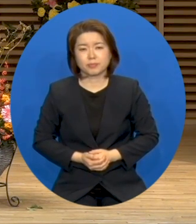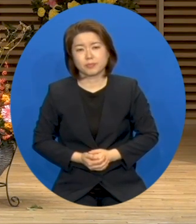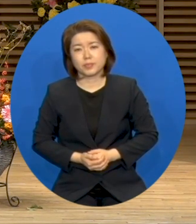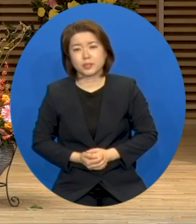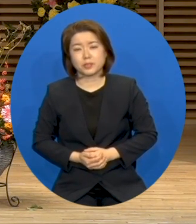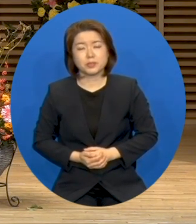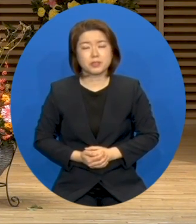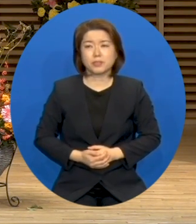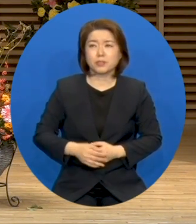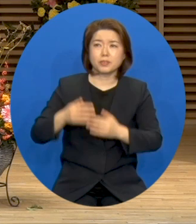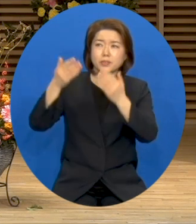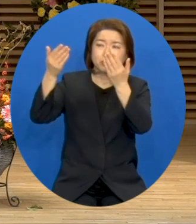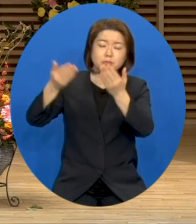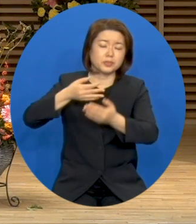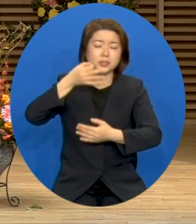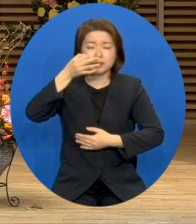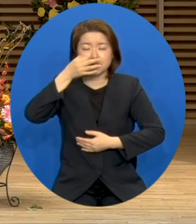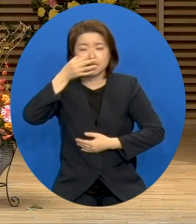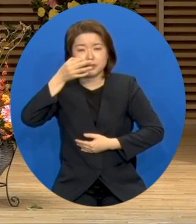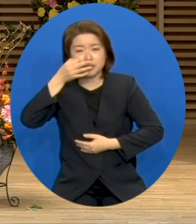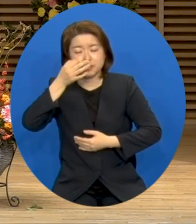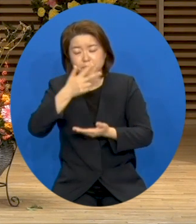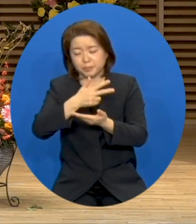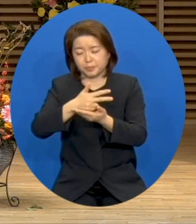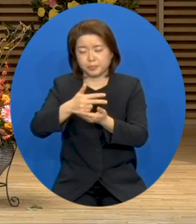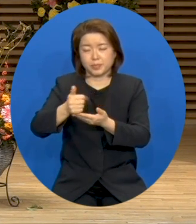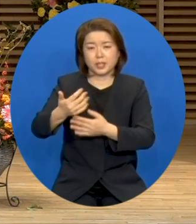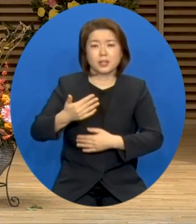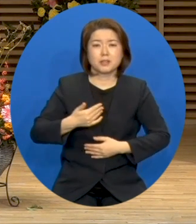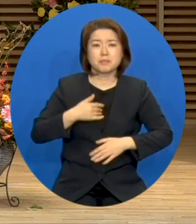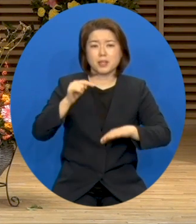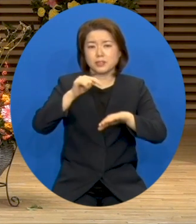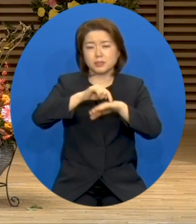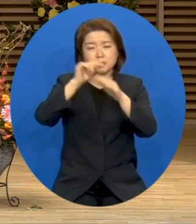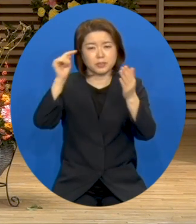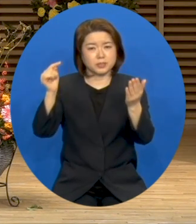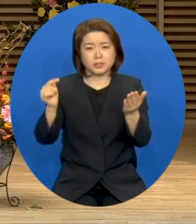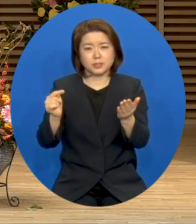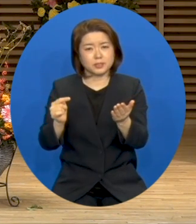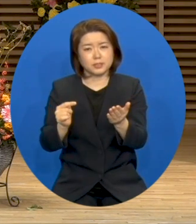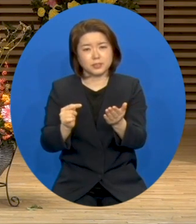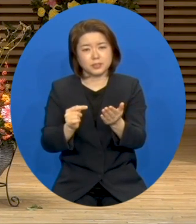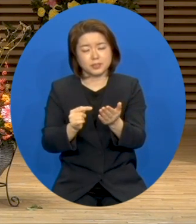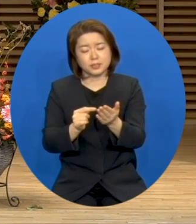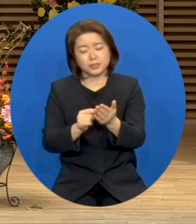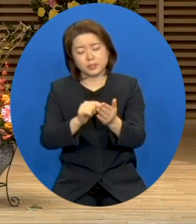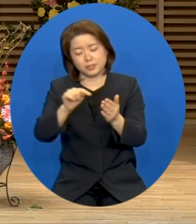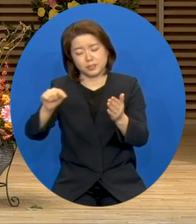보소서 주님 나의 마음을